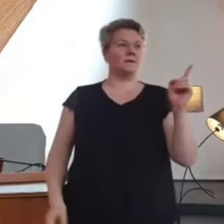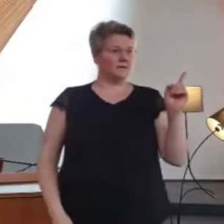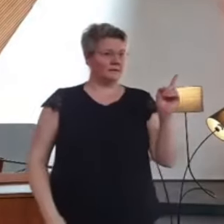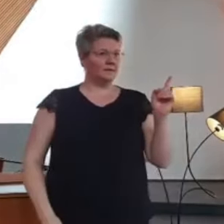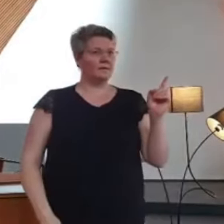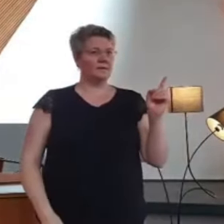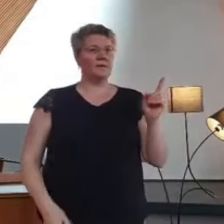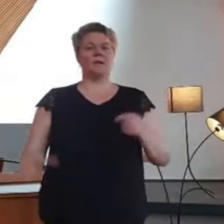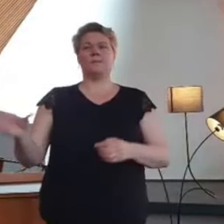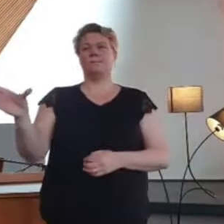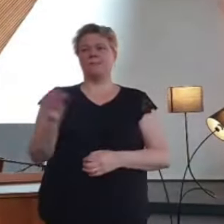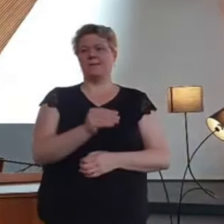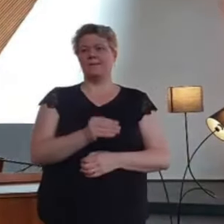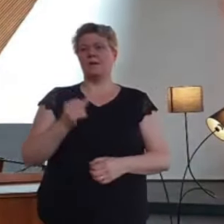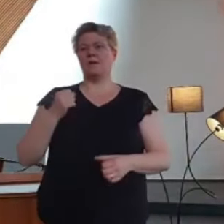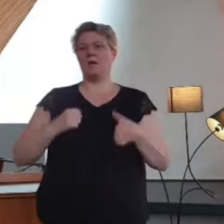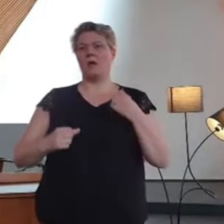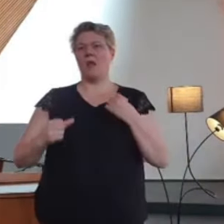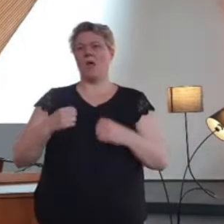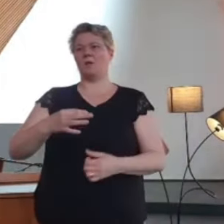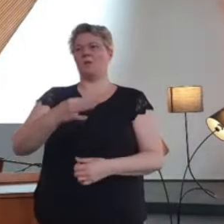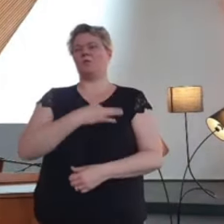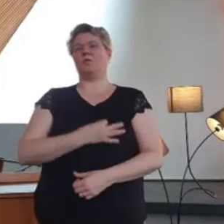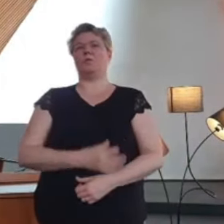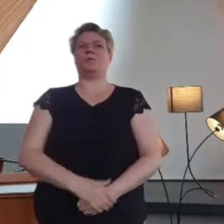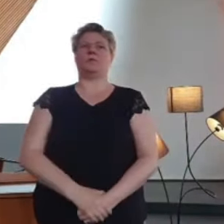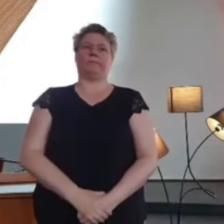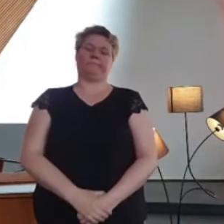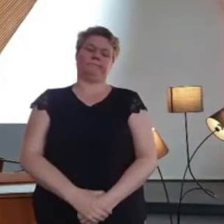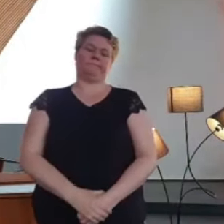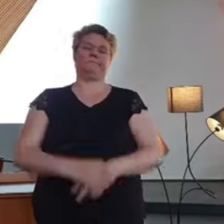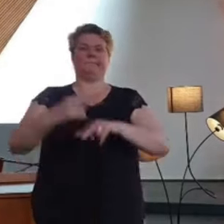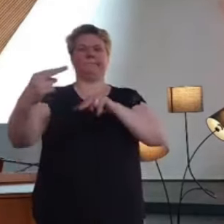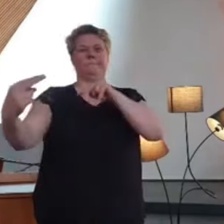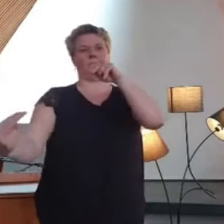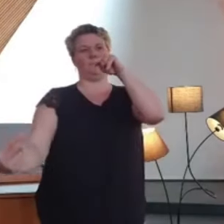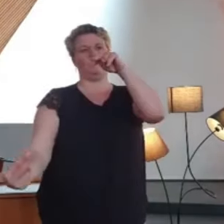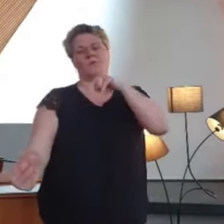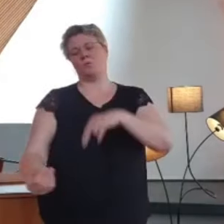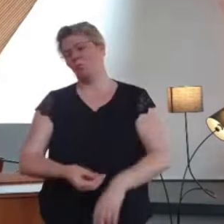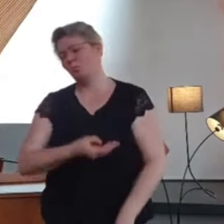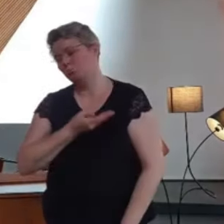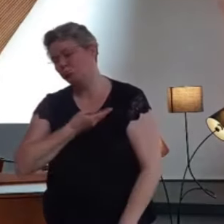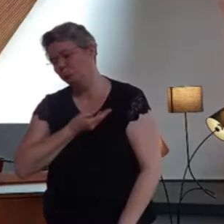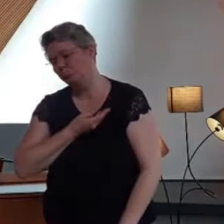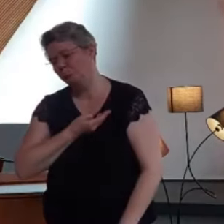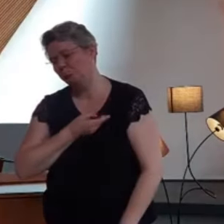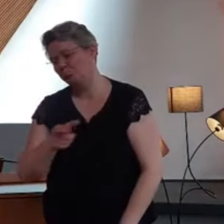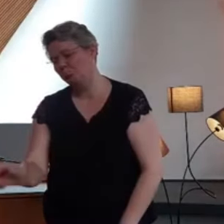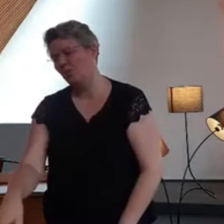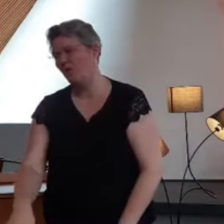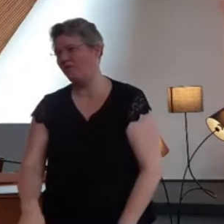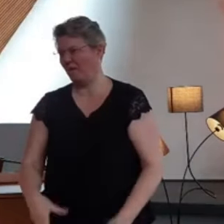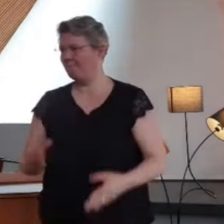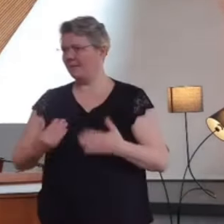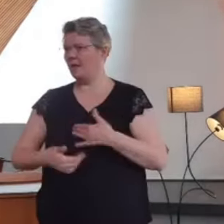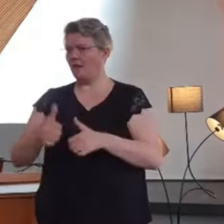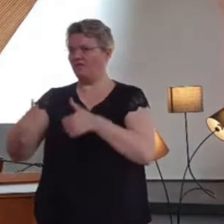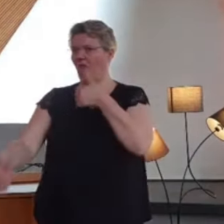Mitleid klingt schlecht. Mitleid klingt nach Hierarchie. Jemand oben hat Mitleid mit jemandem